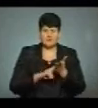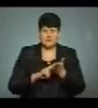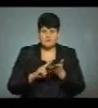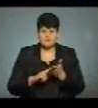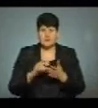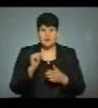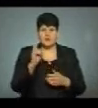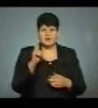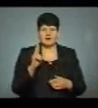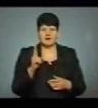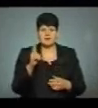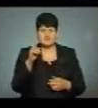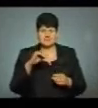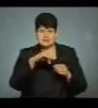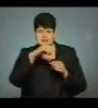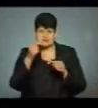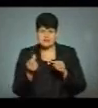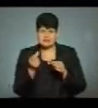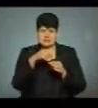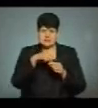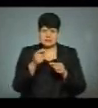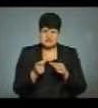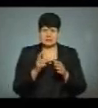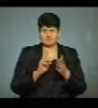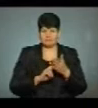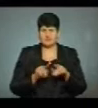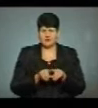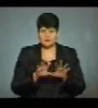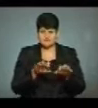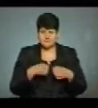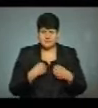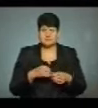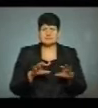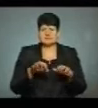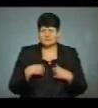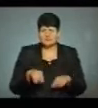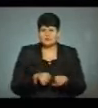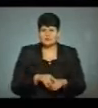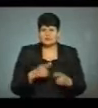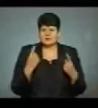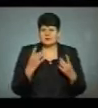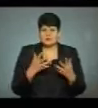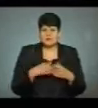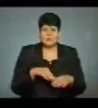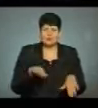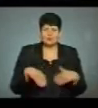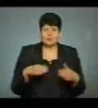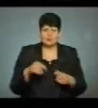для фальсифікованих, для алкогольних напоїв. Крім цього, вилучено значну кількість порожньої